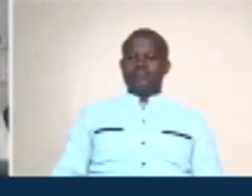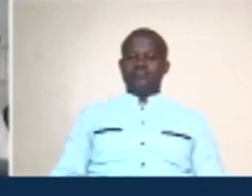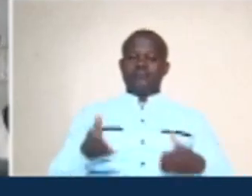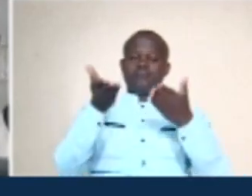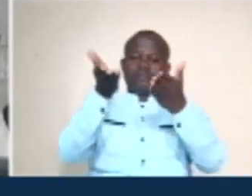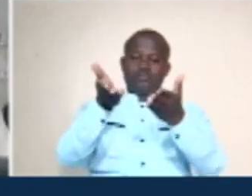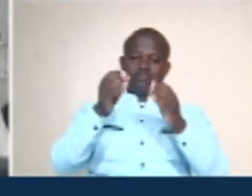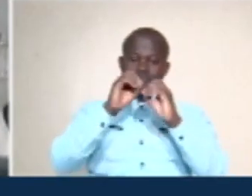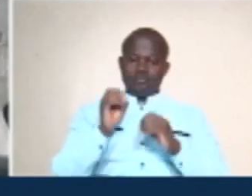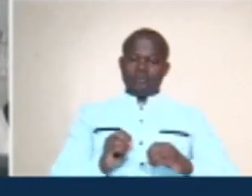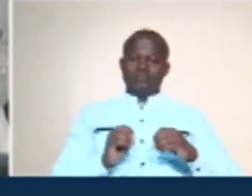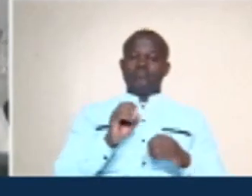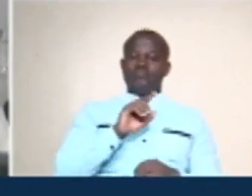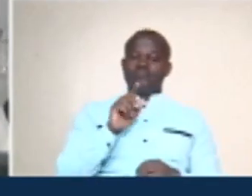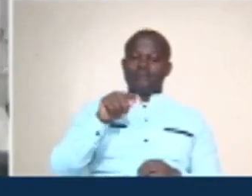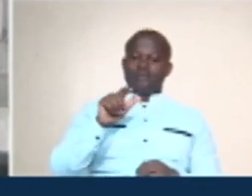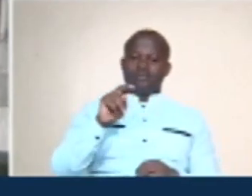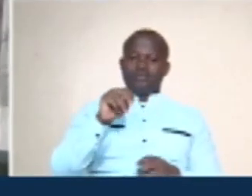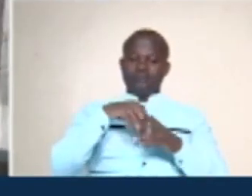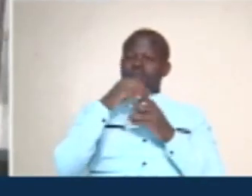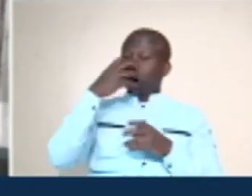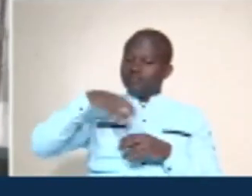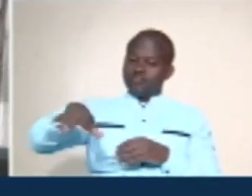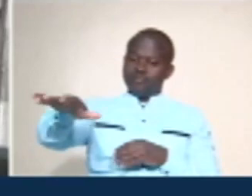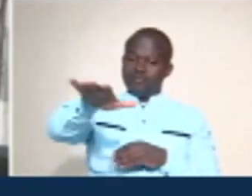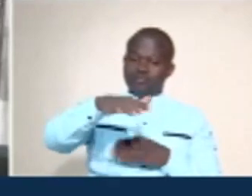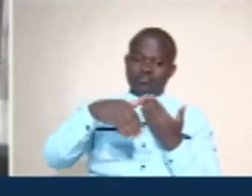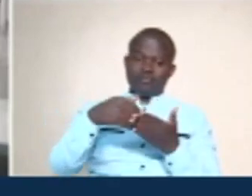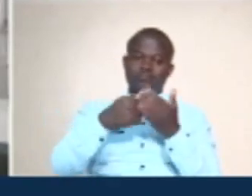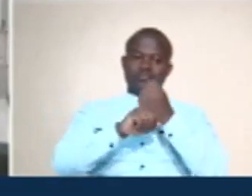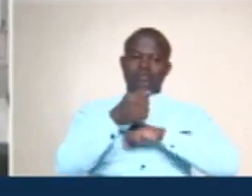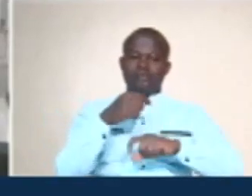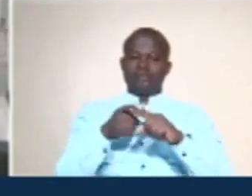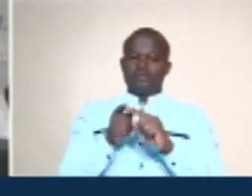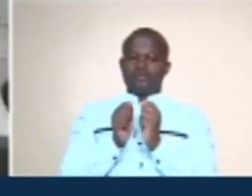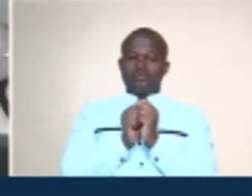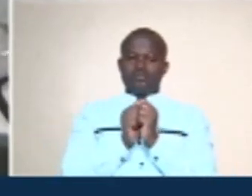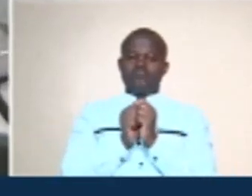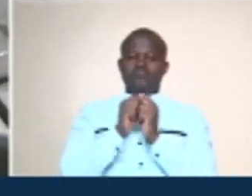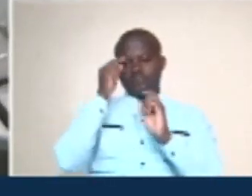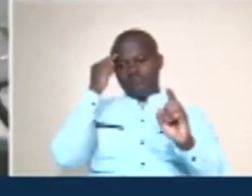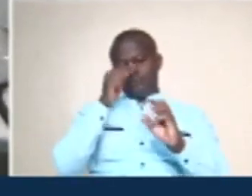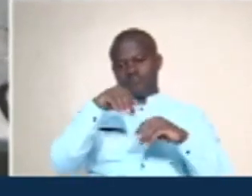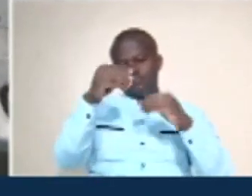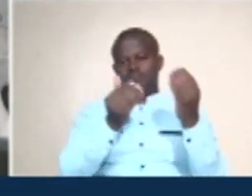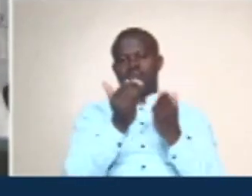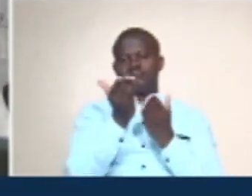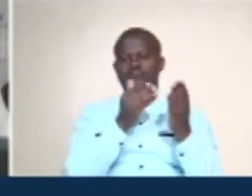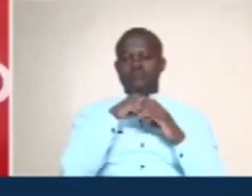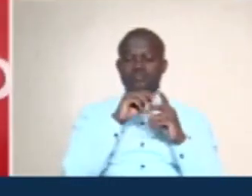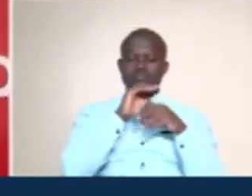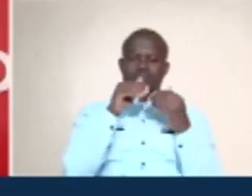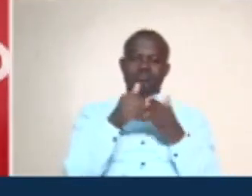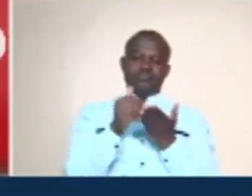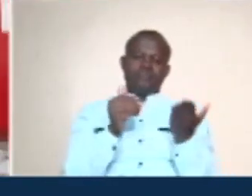Ahangaha ni ku cyicaro cya Zipline Imuhanga, ahari ibikorwa bitandukanye bigamije gutanga serivisi mu baturage,